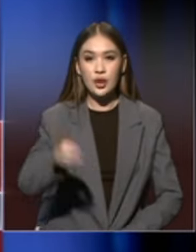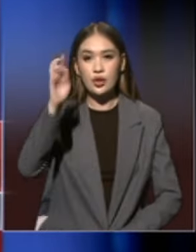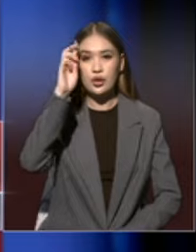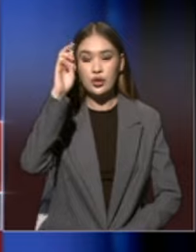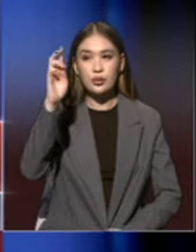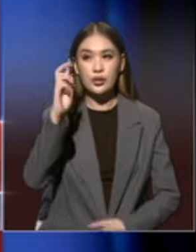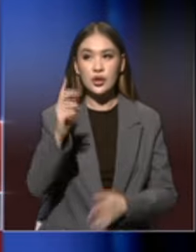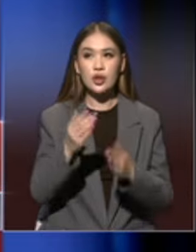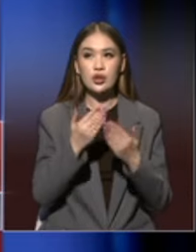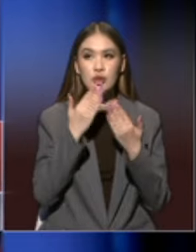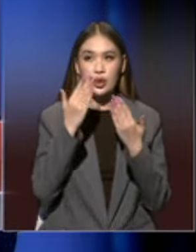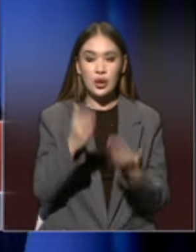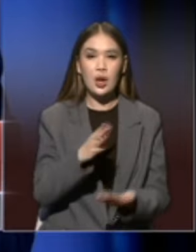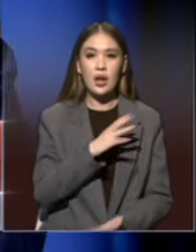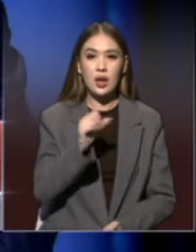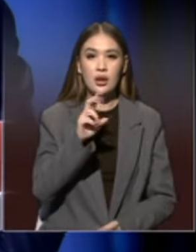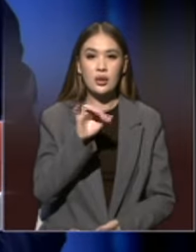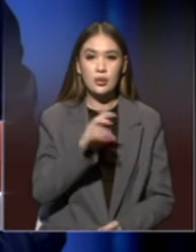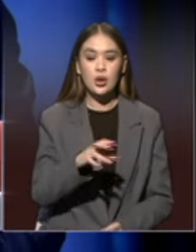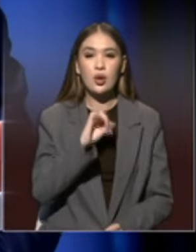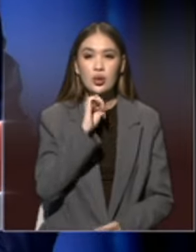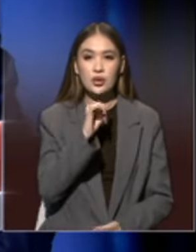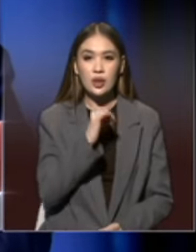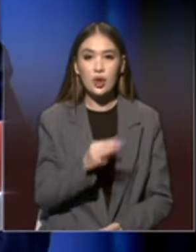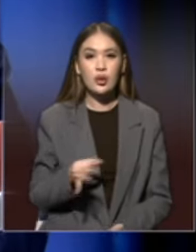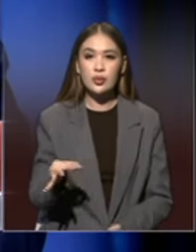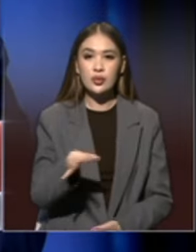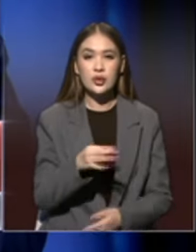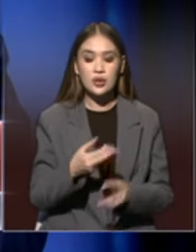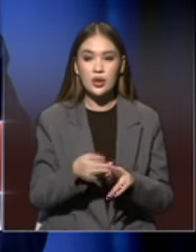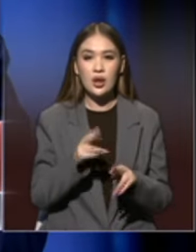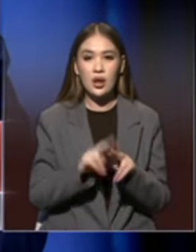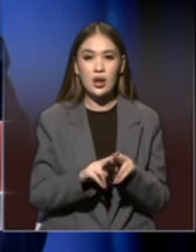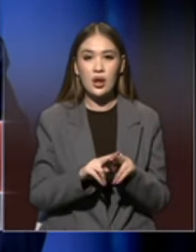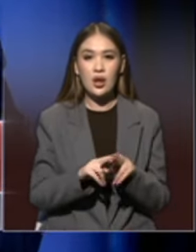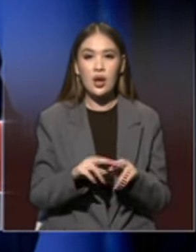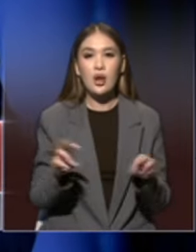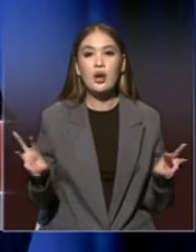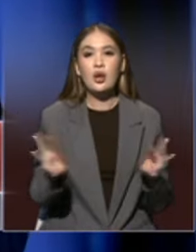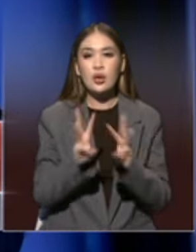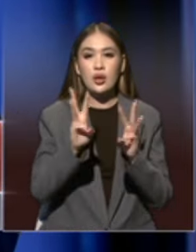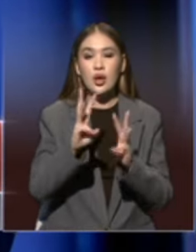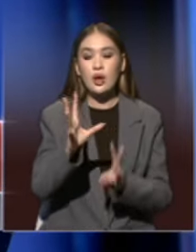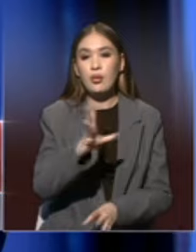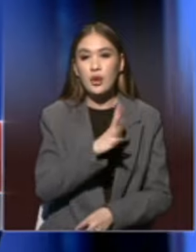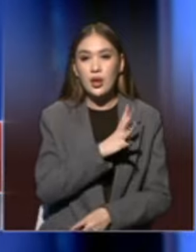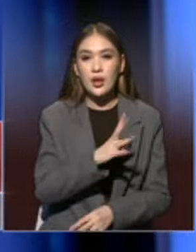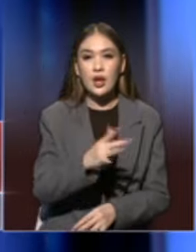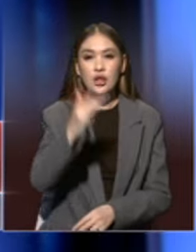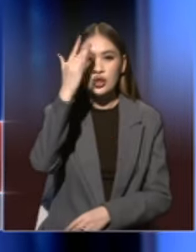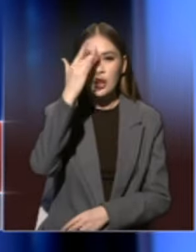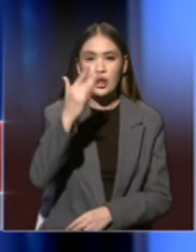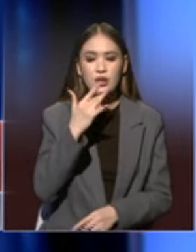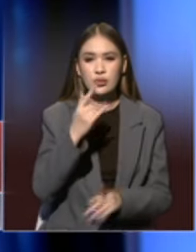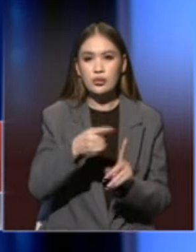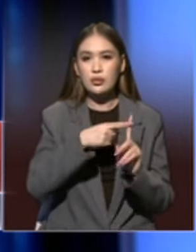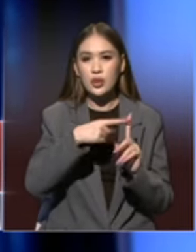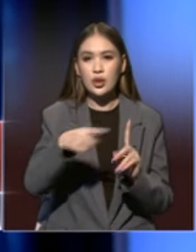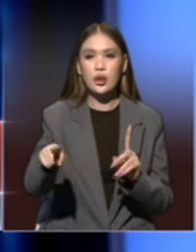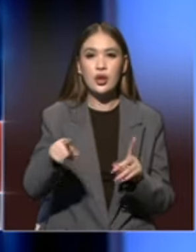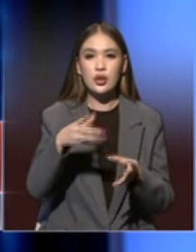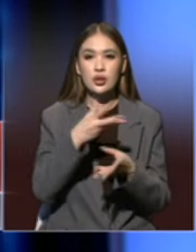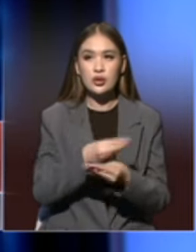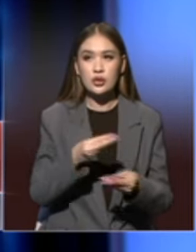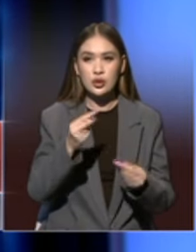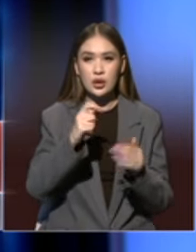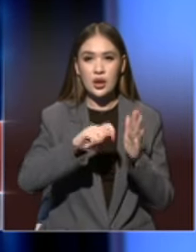сынға ала береміз акиматтармен. Бірақ Қостанай облысында орман өрті болғаннан кейін біз соны жаз бойы үйлерін салып, күзде қолдарын